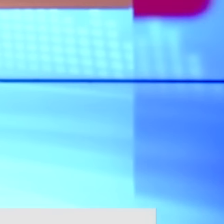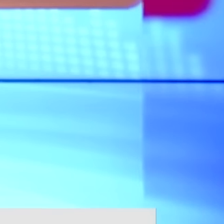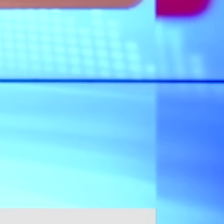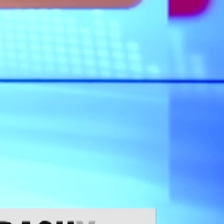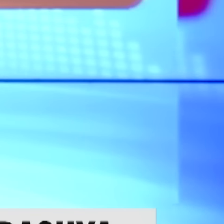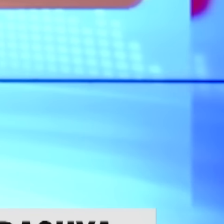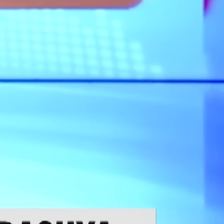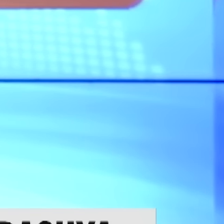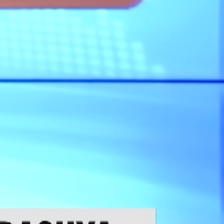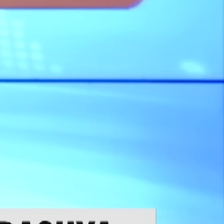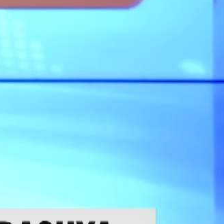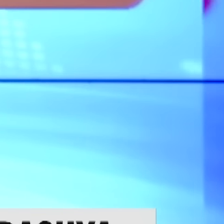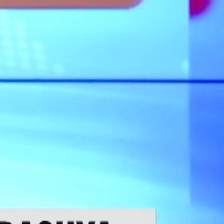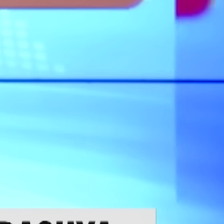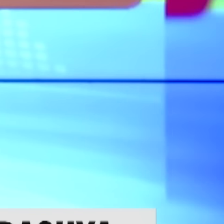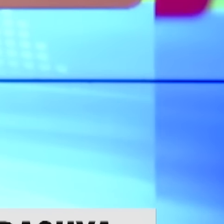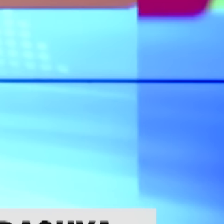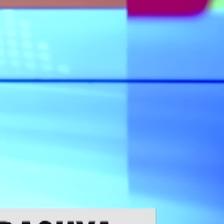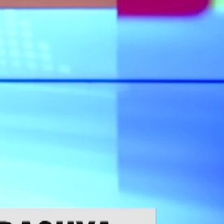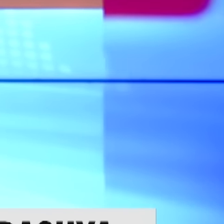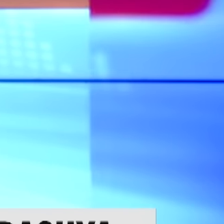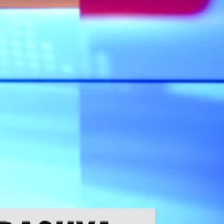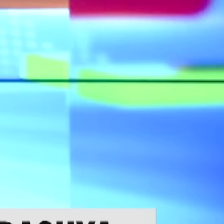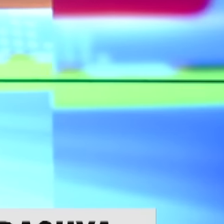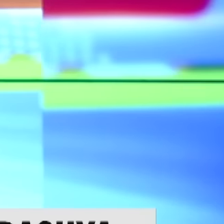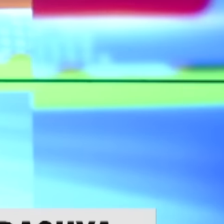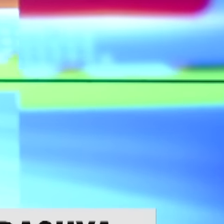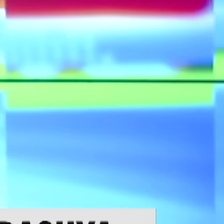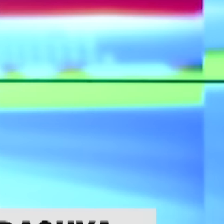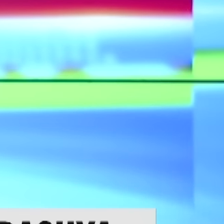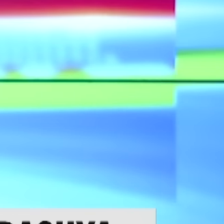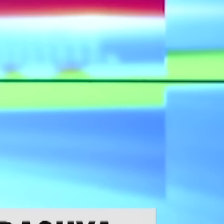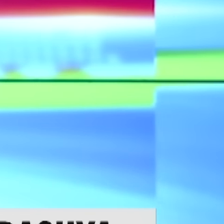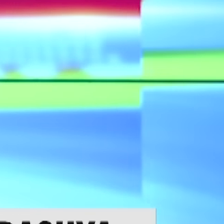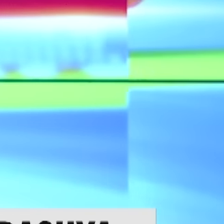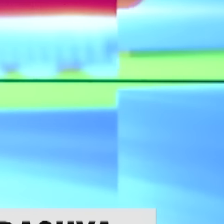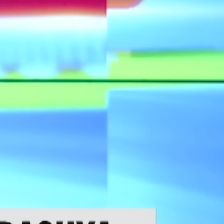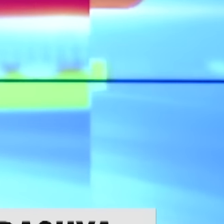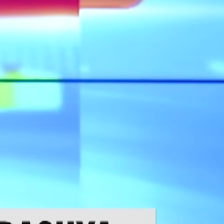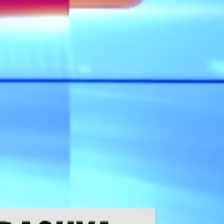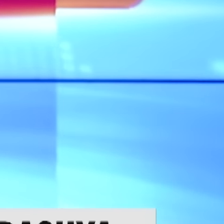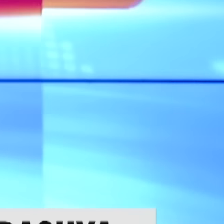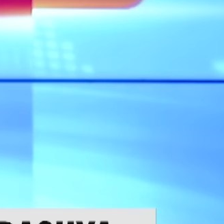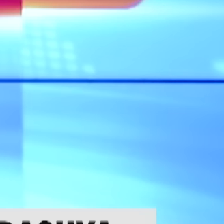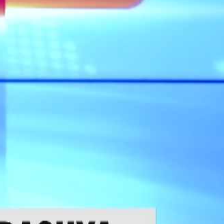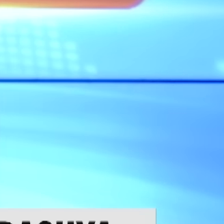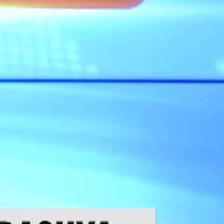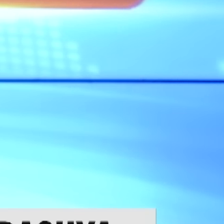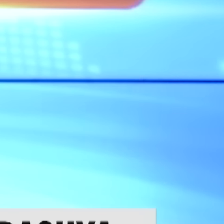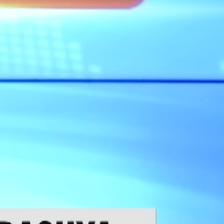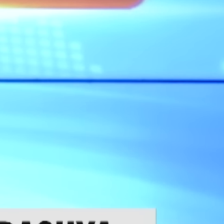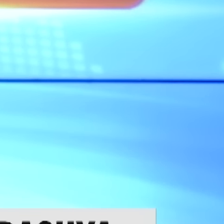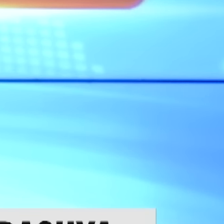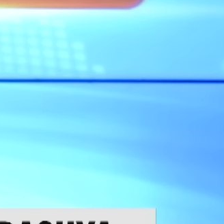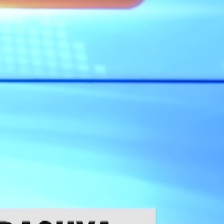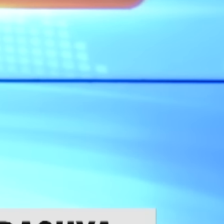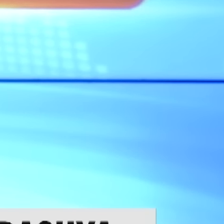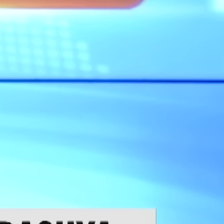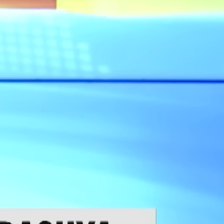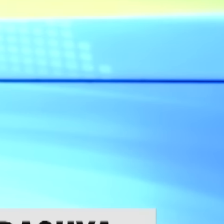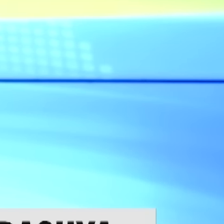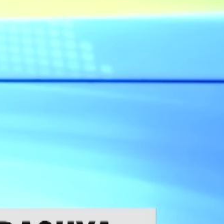munsi nyakubahwa Perezida wa Repubulika Paul Kagame yashyizeho abasenateri bakurikira Bwana François Xavier Kalinda,